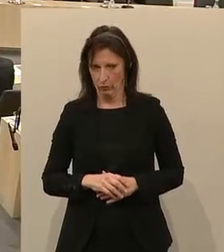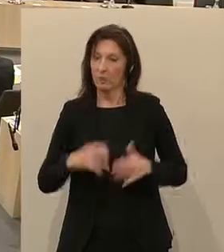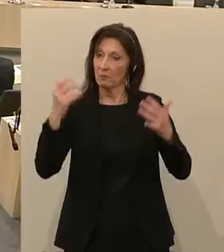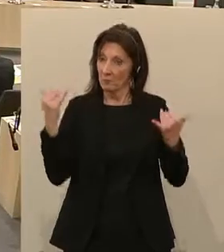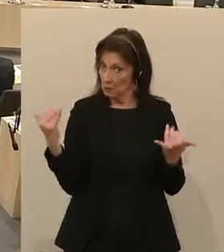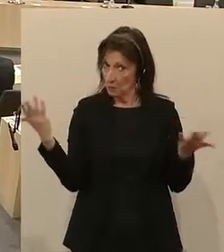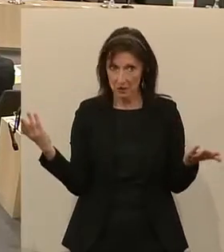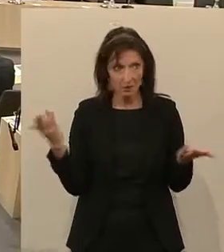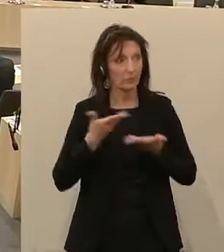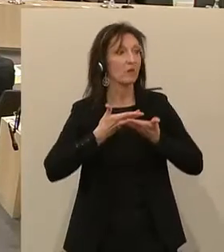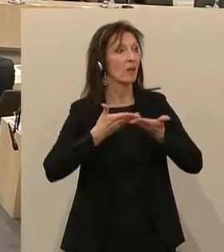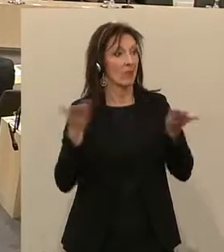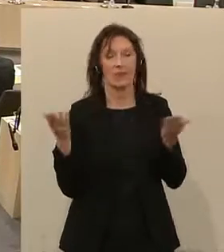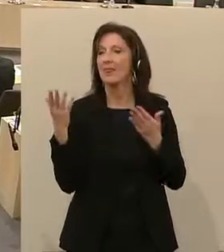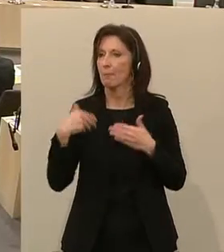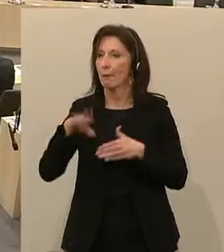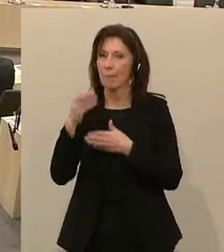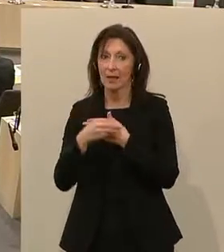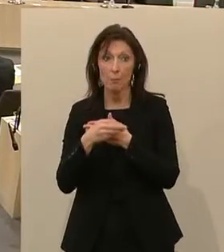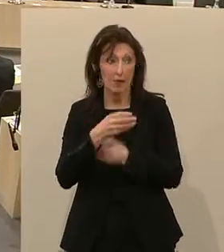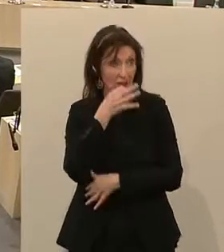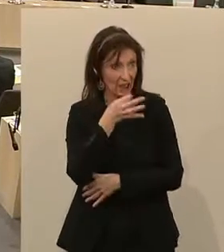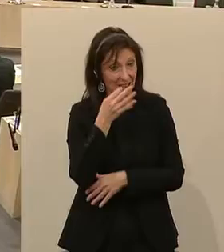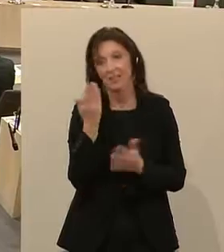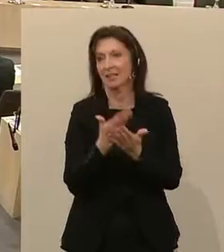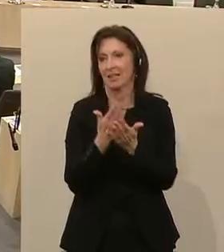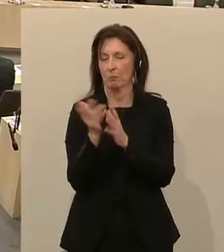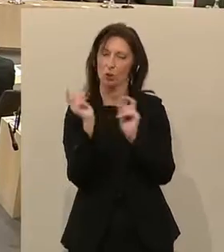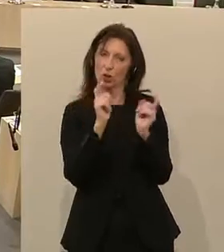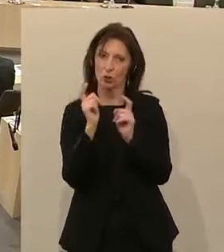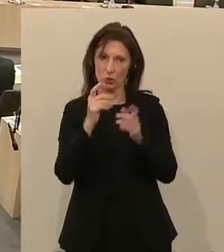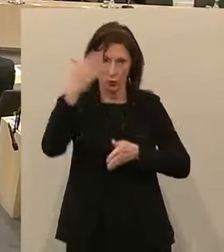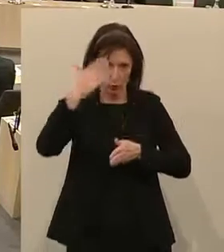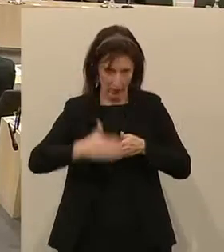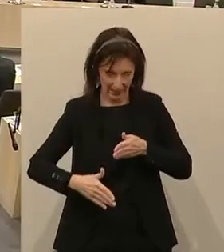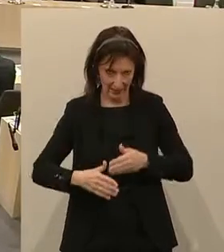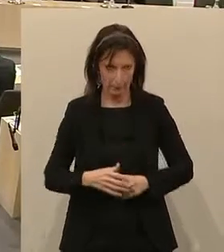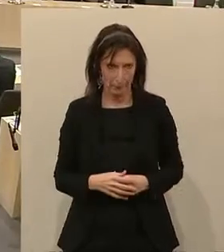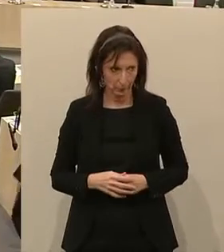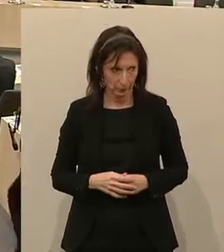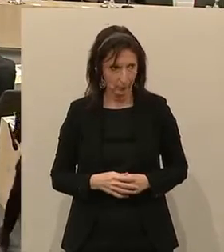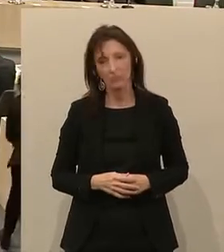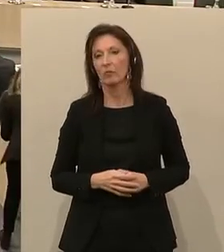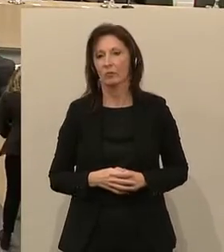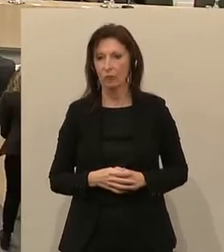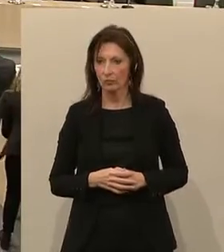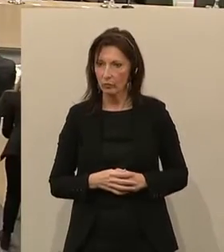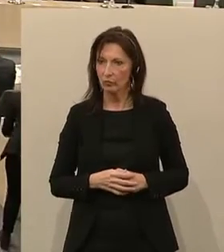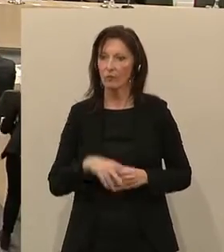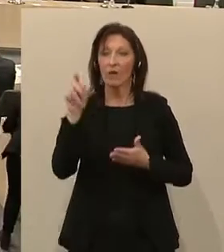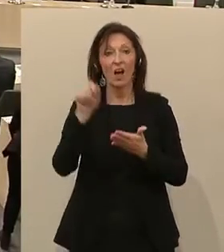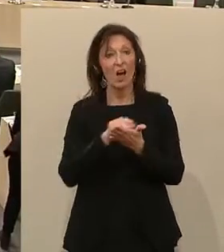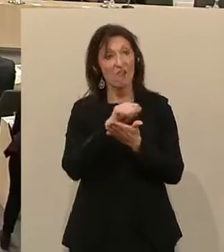Zum Wort ist nun niemand mehr gemeldet und damit ist die Debatte geschlossen. Es liegt das Verlangen vor, die Wahlen